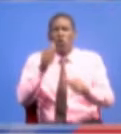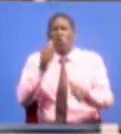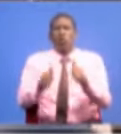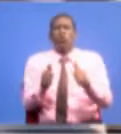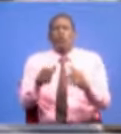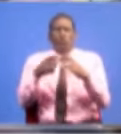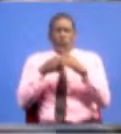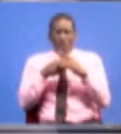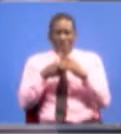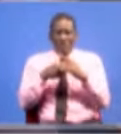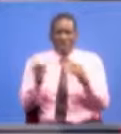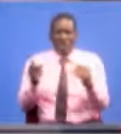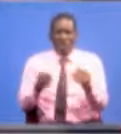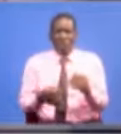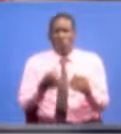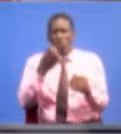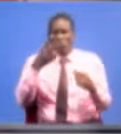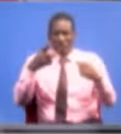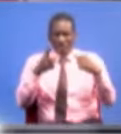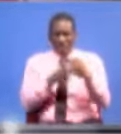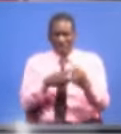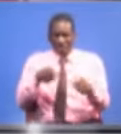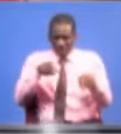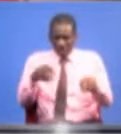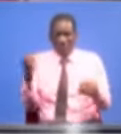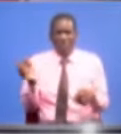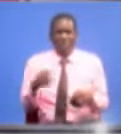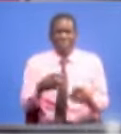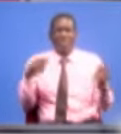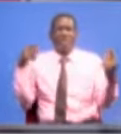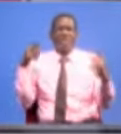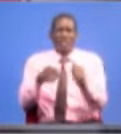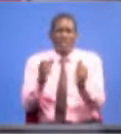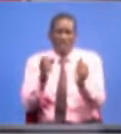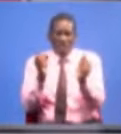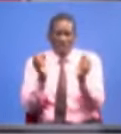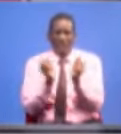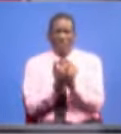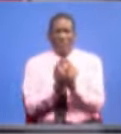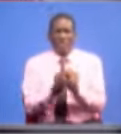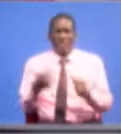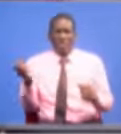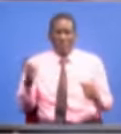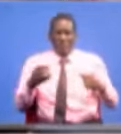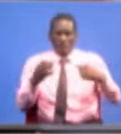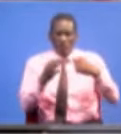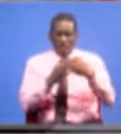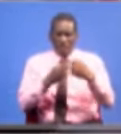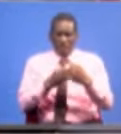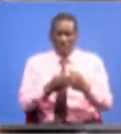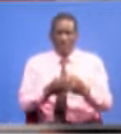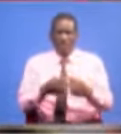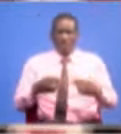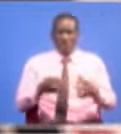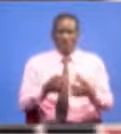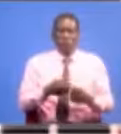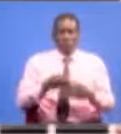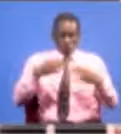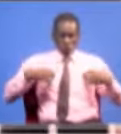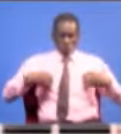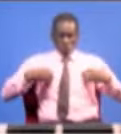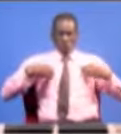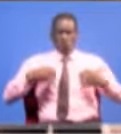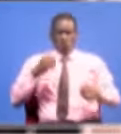yatang'oa nanga tarehe 26 mwezi huu hadi tarehe 11 mwezi Agosti. Sare maalum ambayo